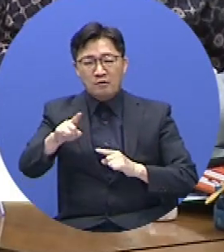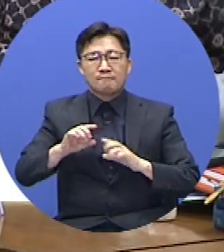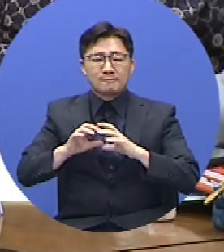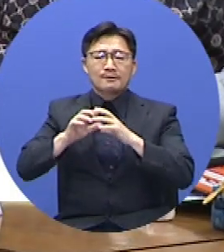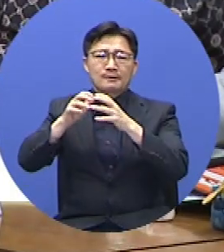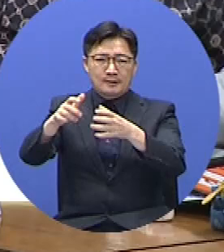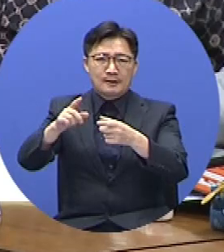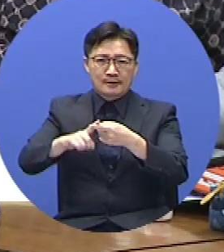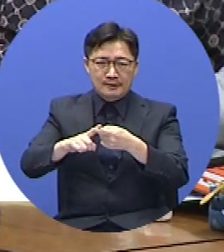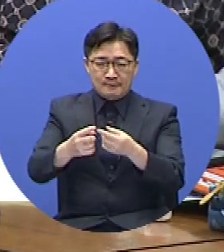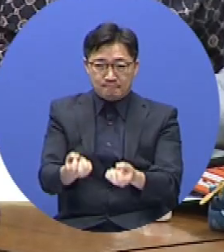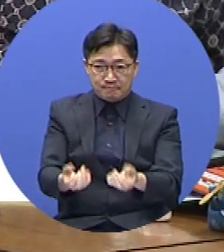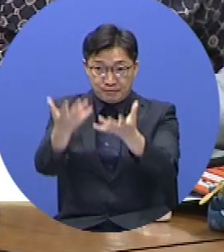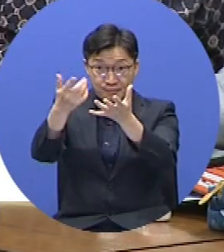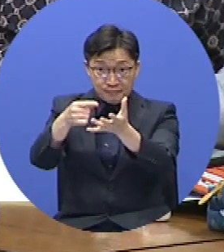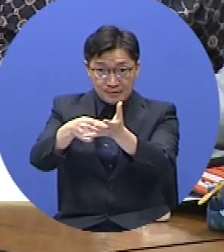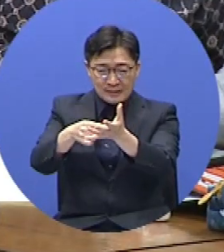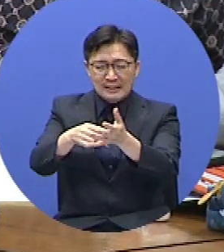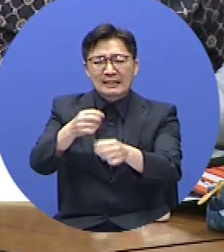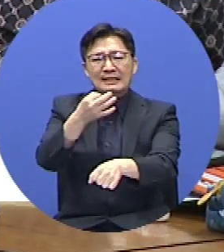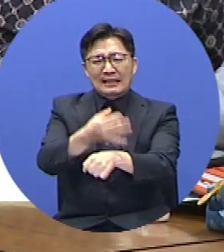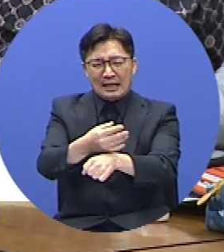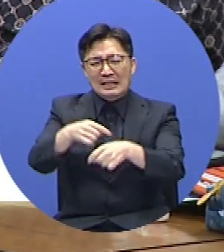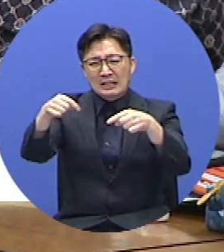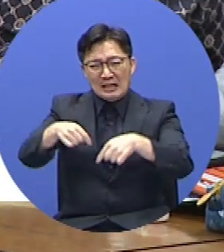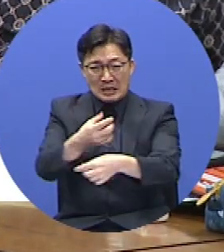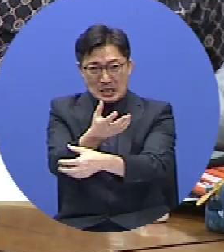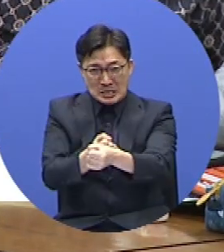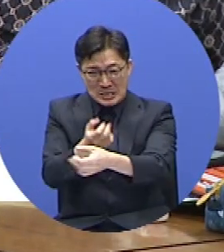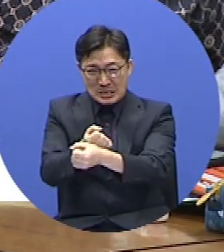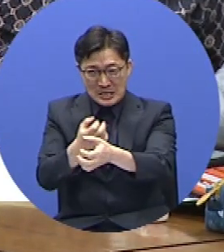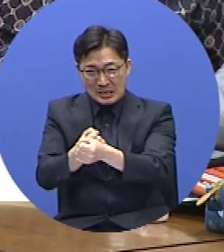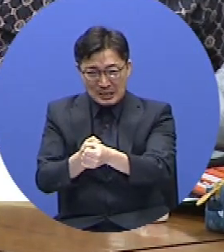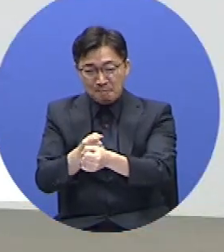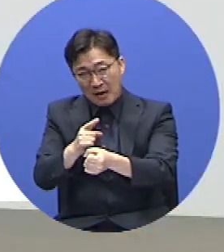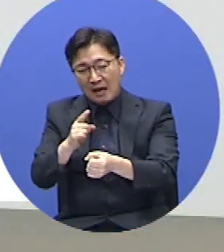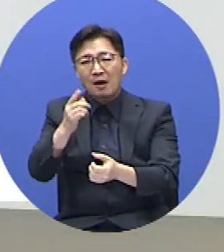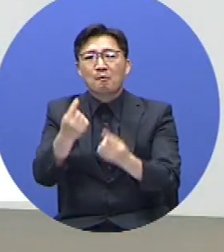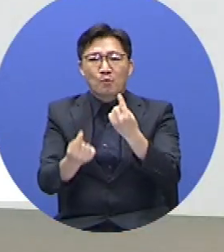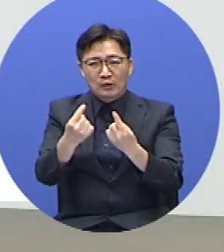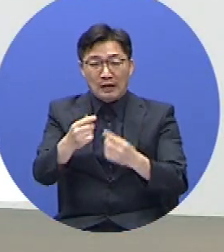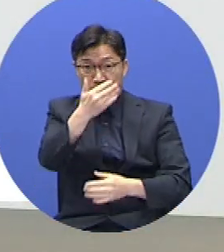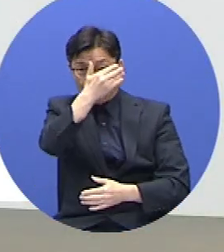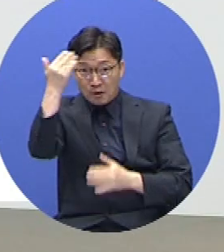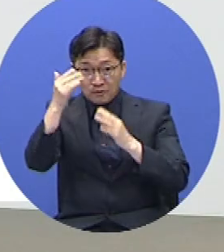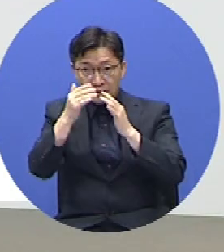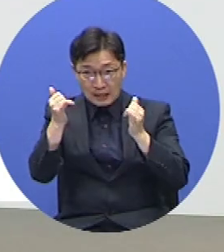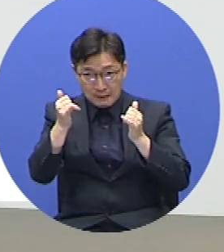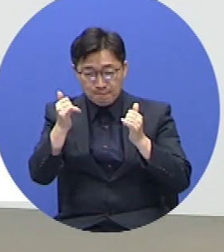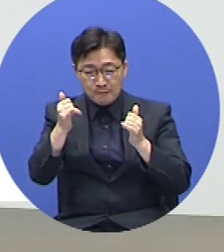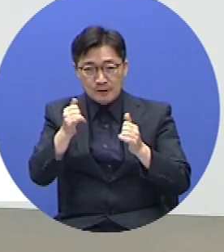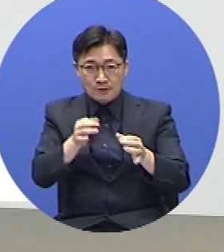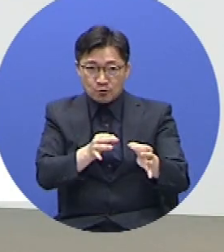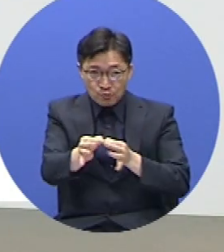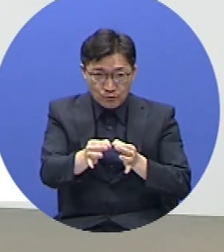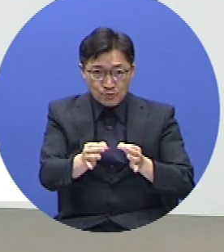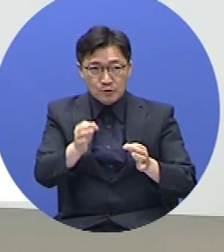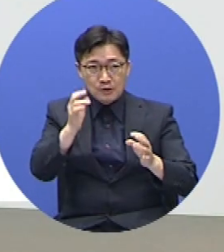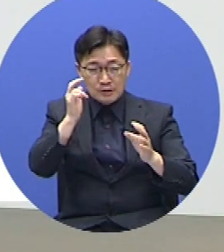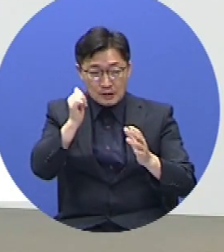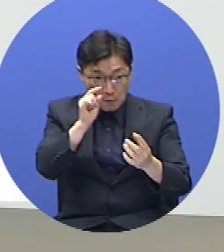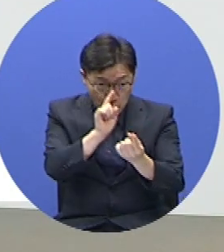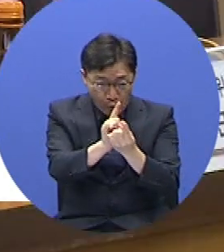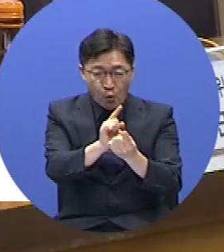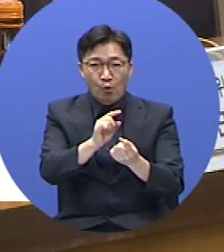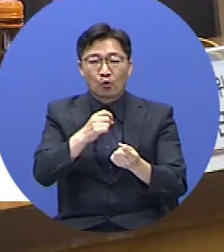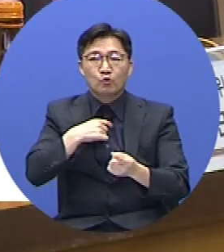대회와 관련해 단순한 상담이나 계약 실적뿐만 아니라 청년 기업인들의 활동상 적극 조명하고 또